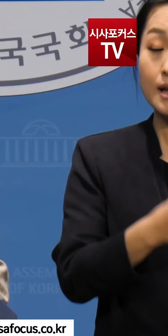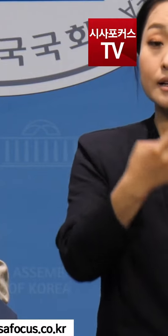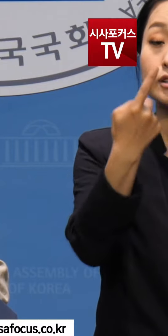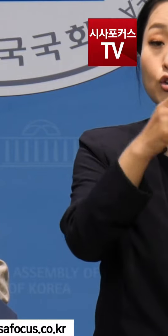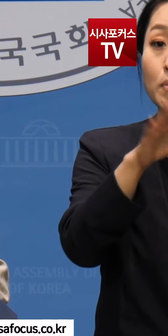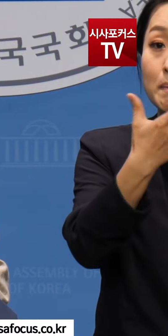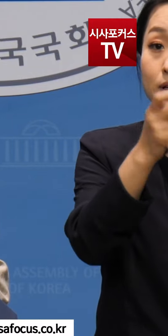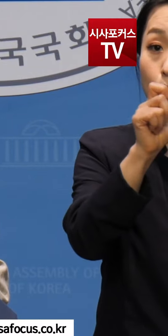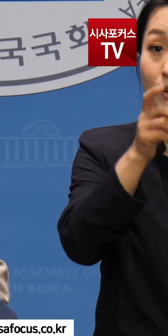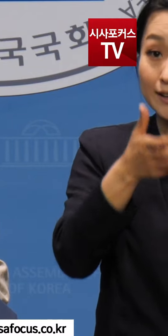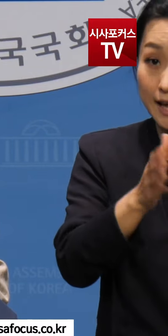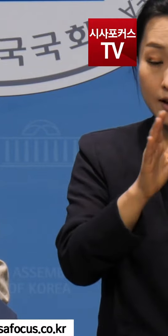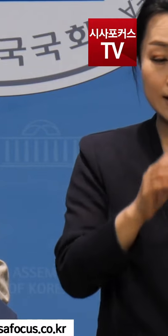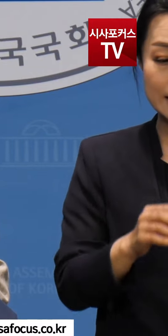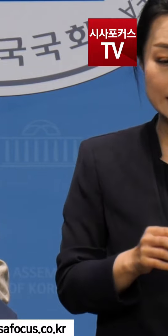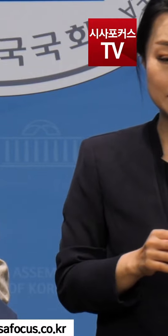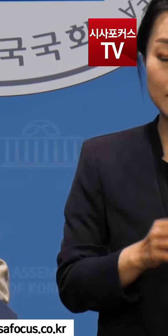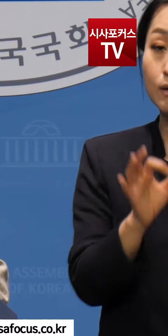20.3%, 85년생이